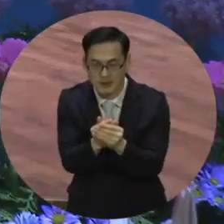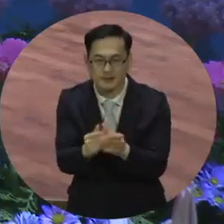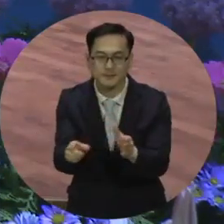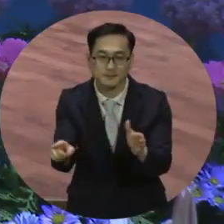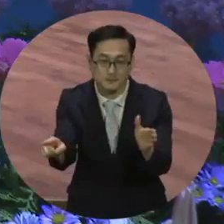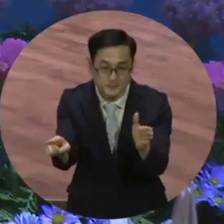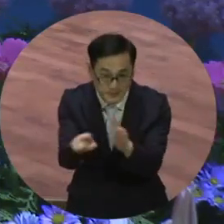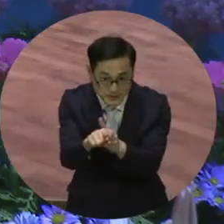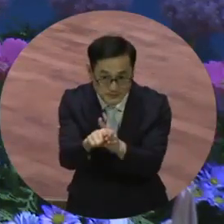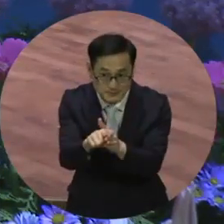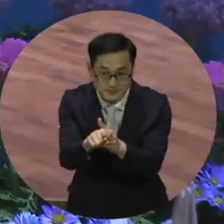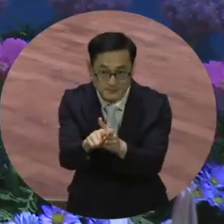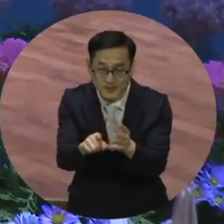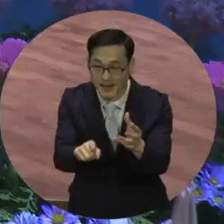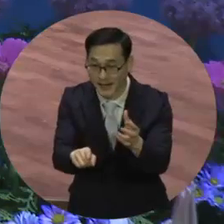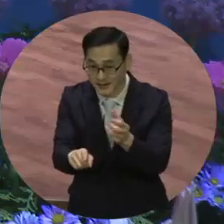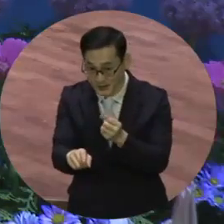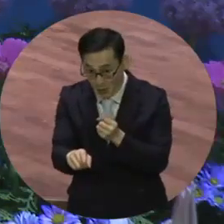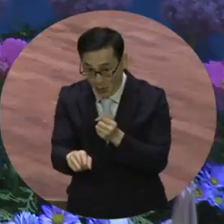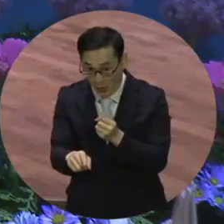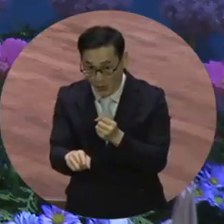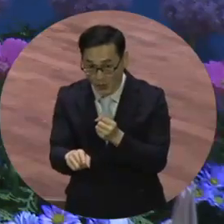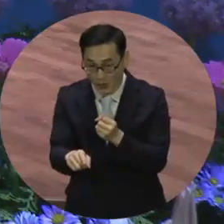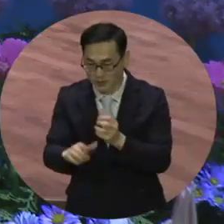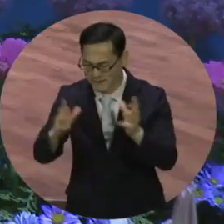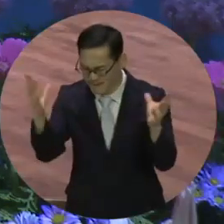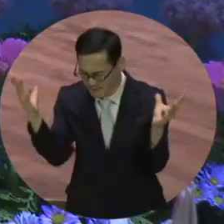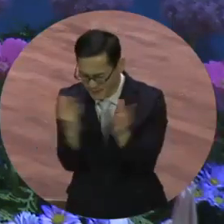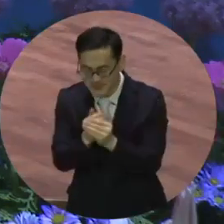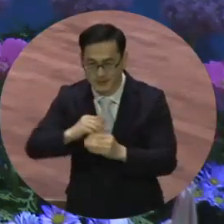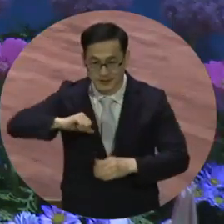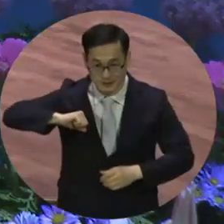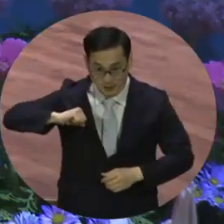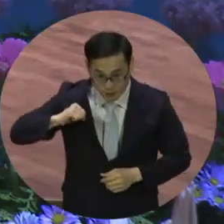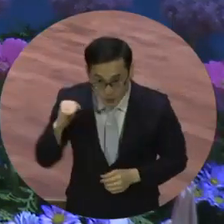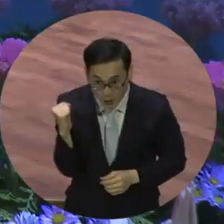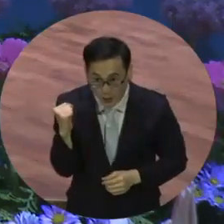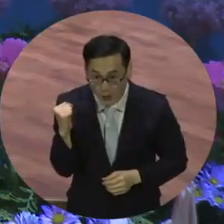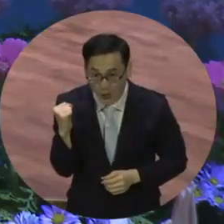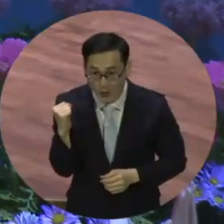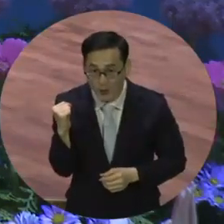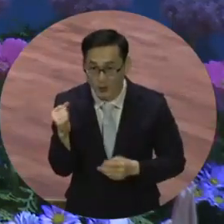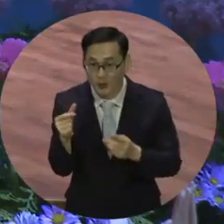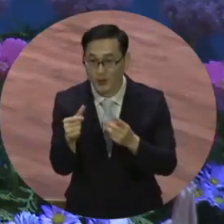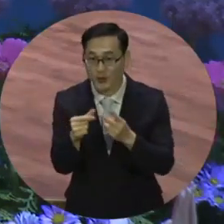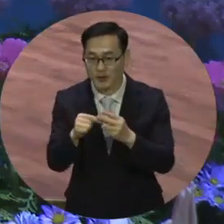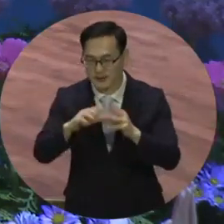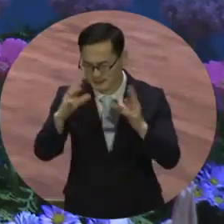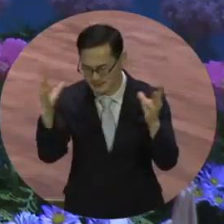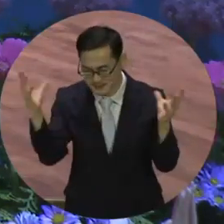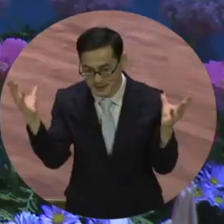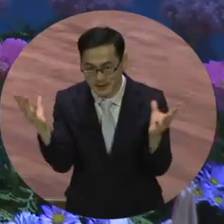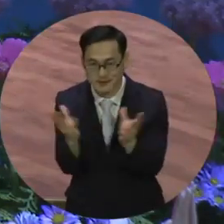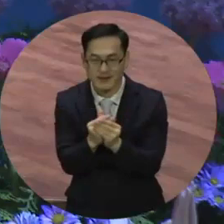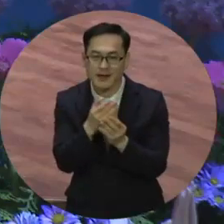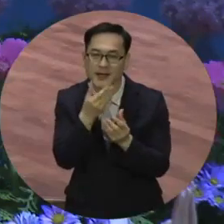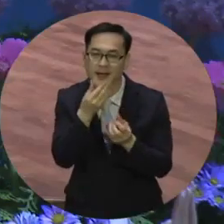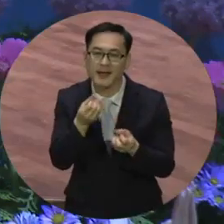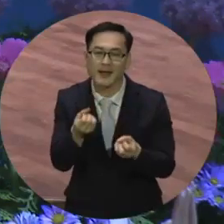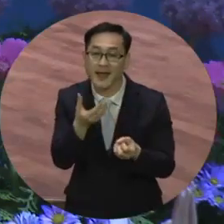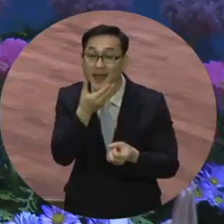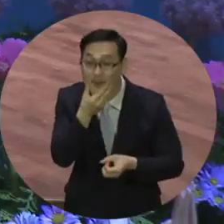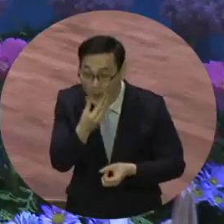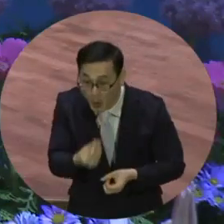믿음, 이걸 가지고 이 언약을 붙잡고 절대 순종, 절대 이 헌신, 절대